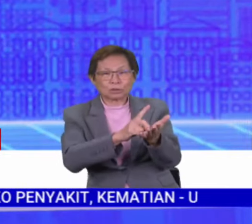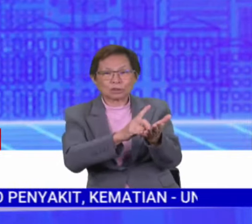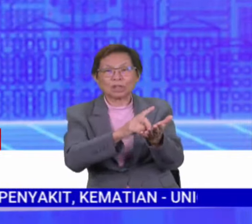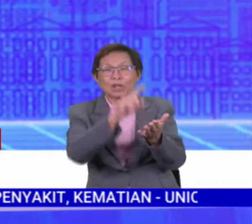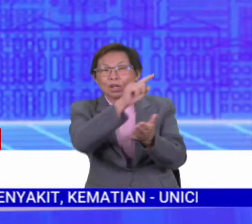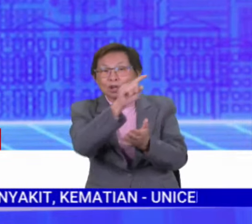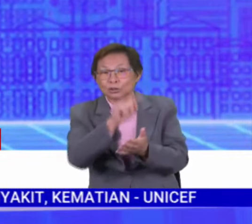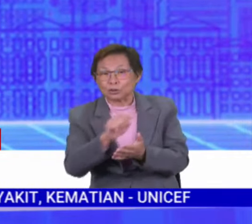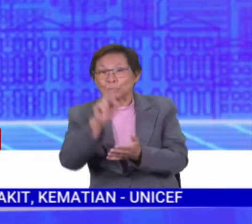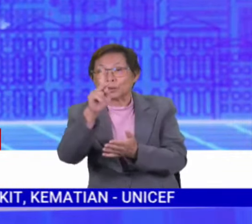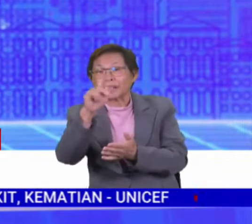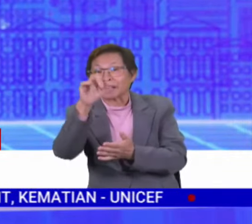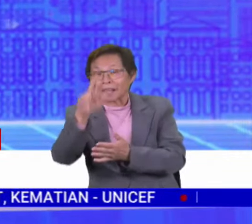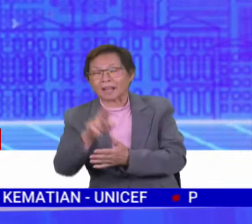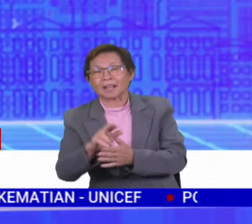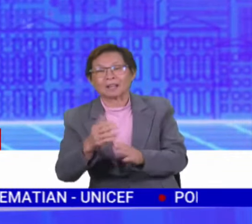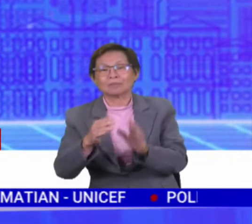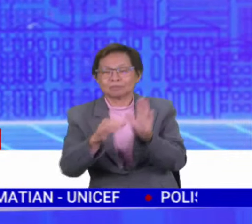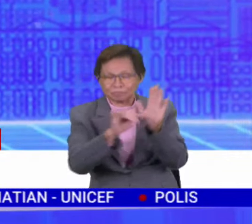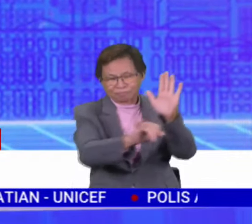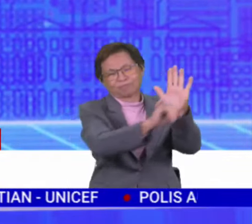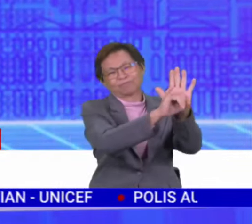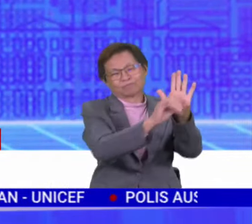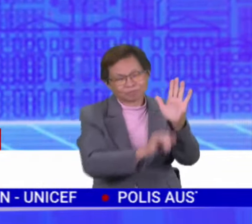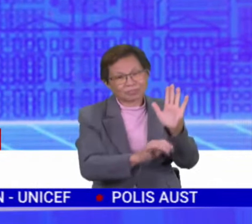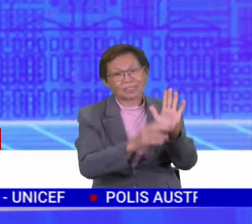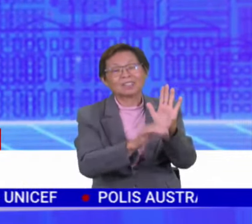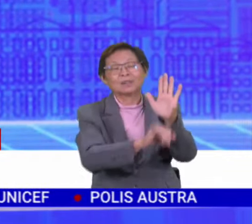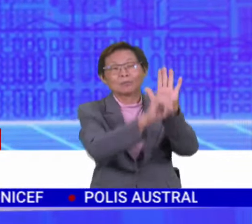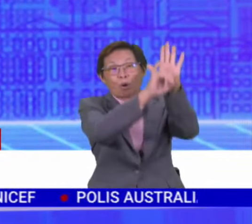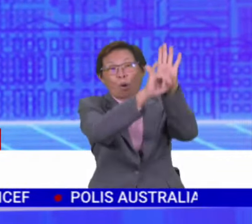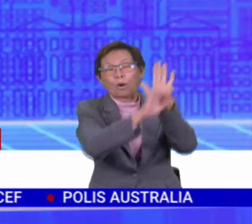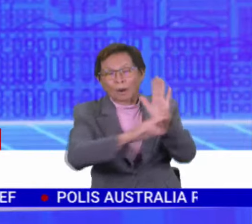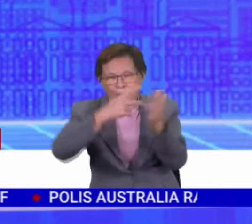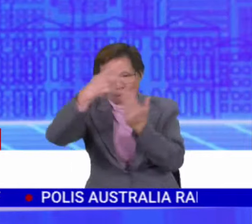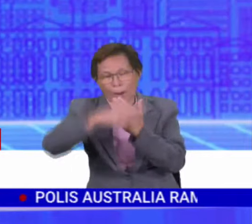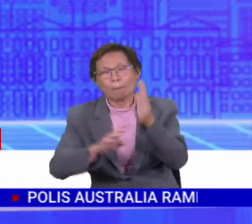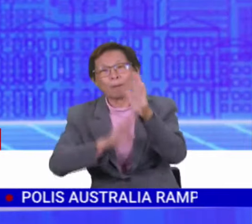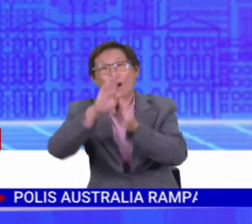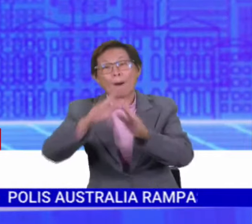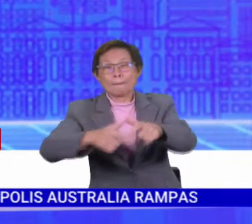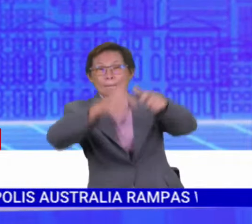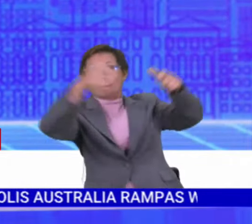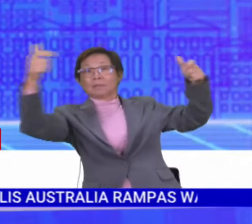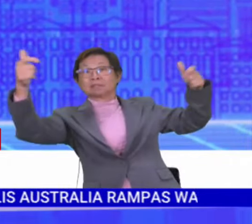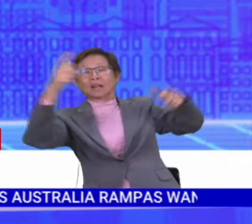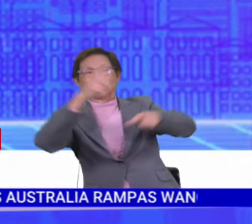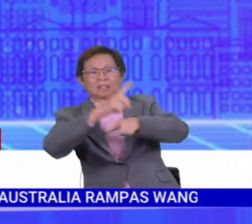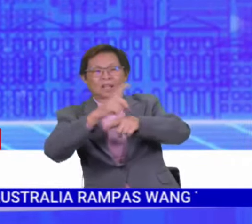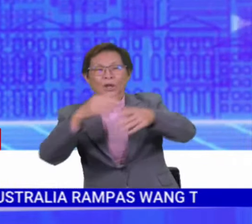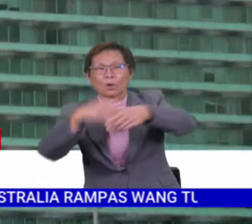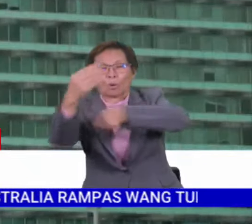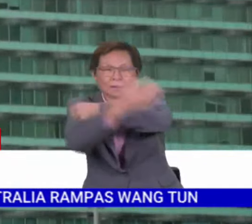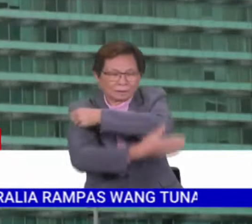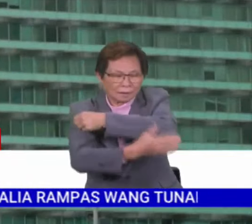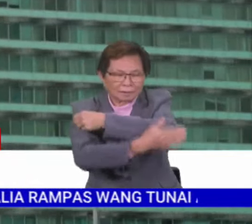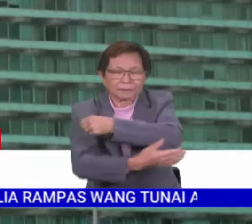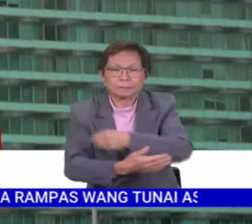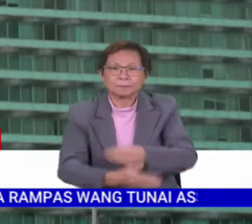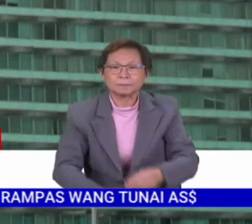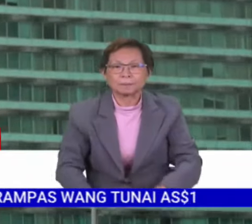Idris, ia sekaligus meningkatkan imej dan keupayaan negara dalam projek pembangunan mega di luar negara.